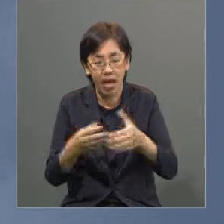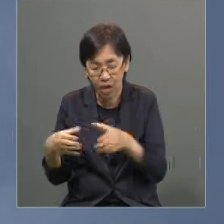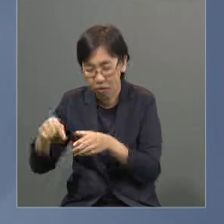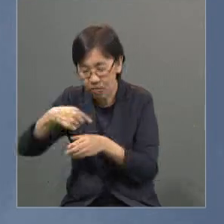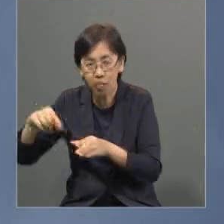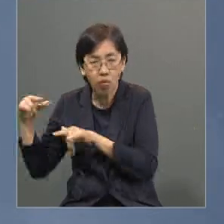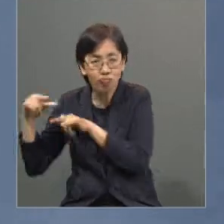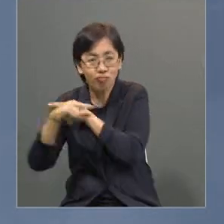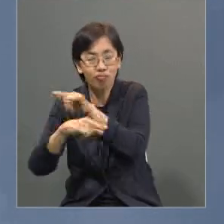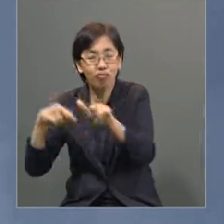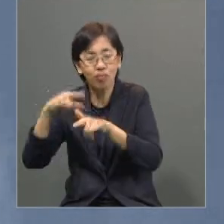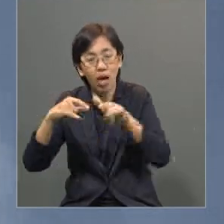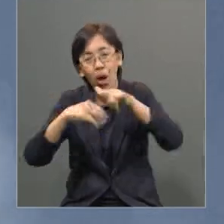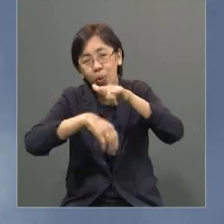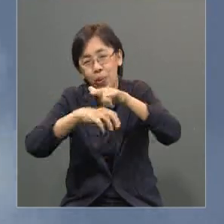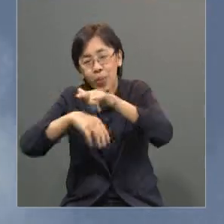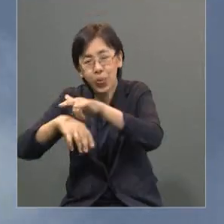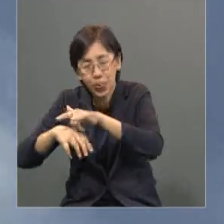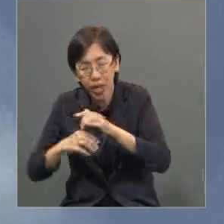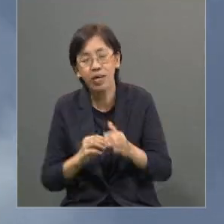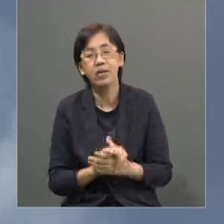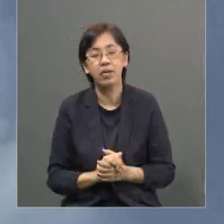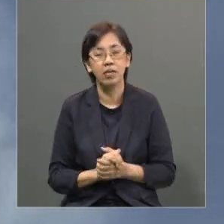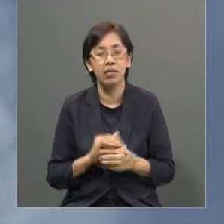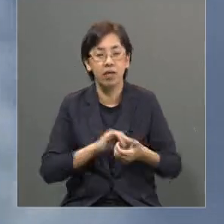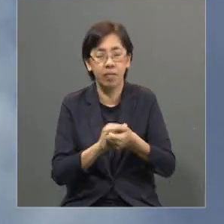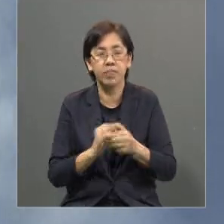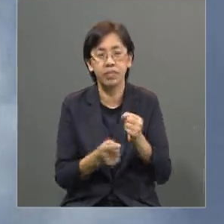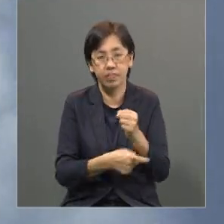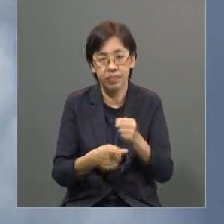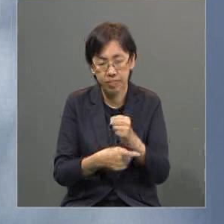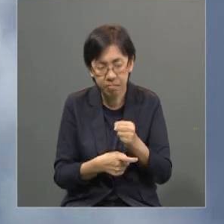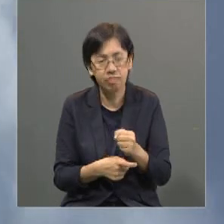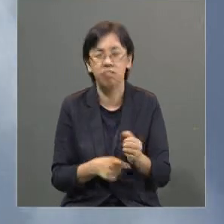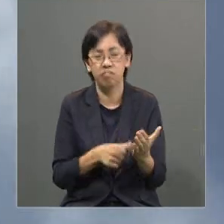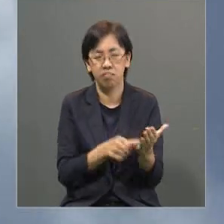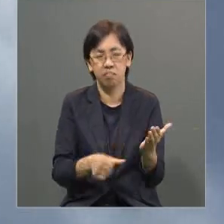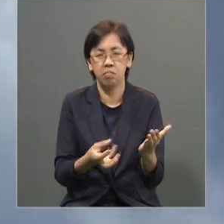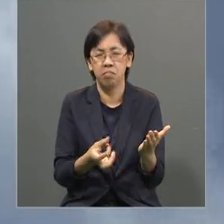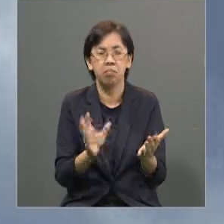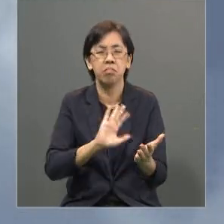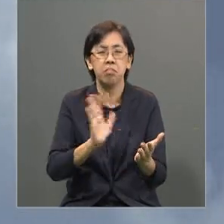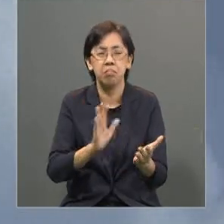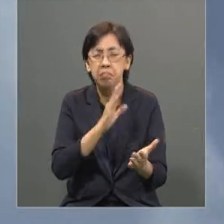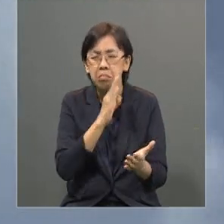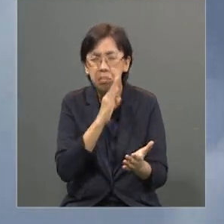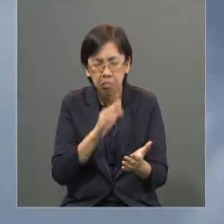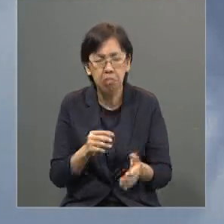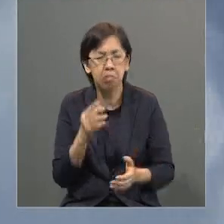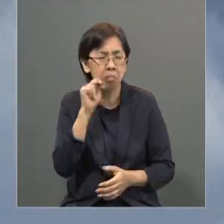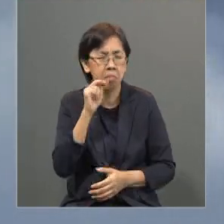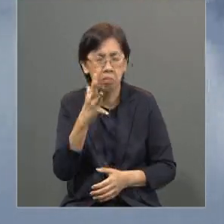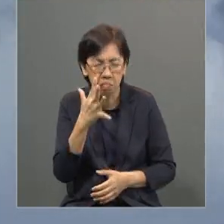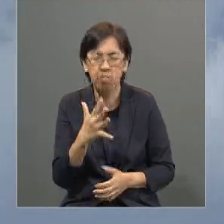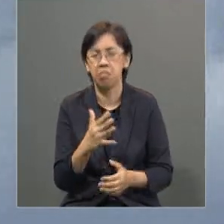พื่อออกปฏิบัติการทั่วประเทศแล้วก็ขอความร่วมมือไปถึงชาวนางดทำนาปรังในบางพื้นที่ที่ประกาศไปแล้วด้วยค่ะ